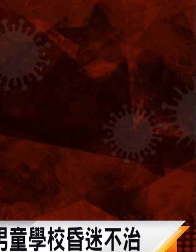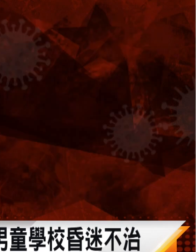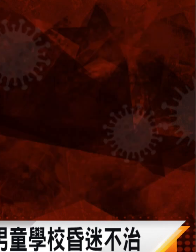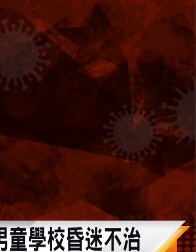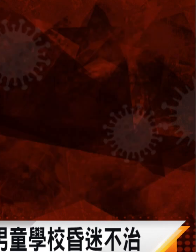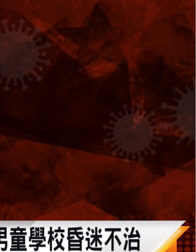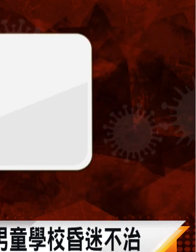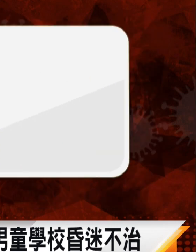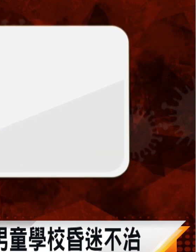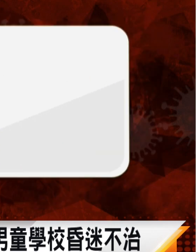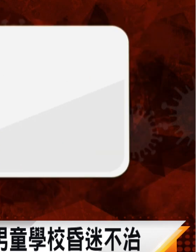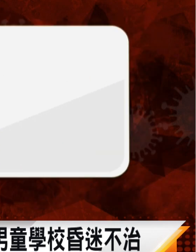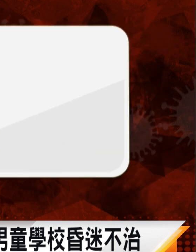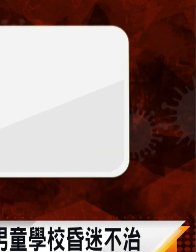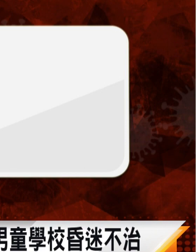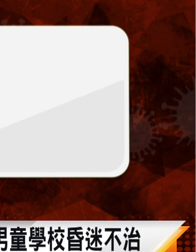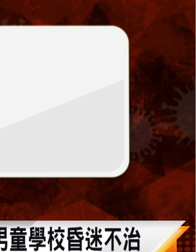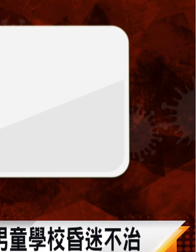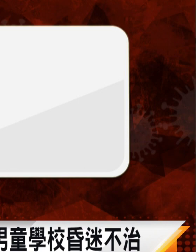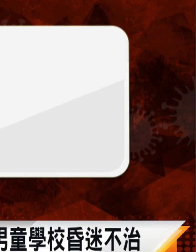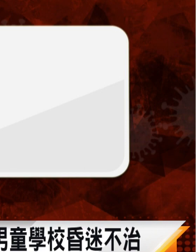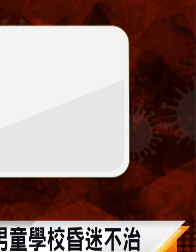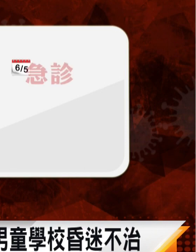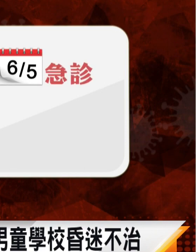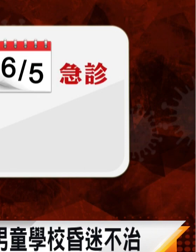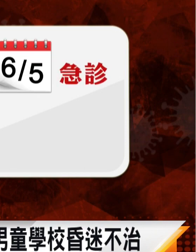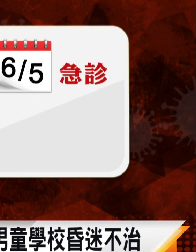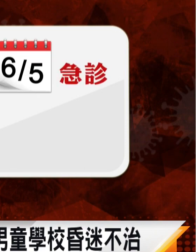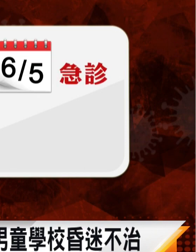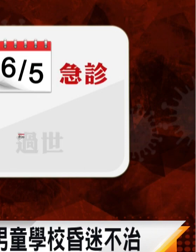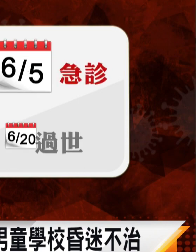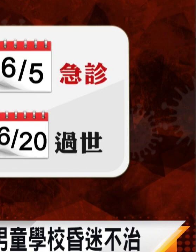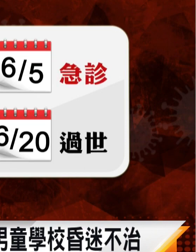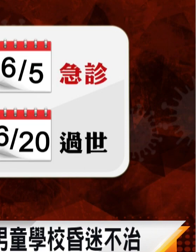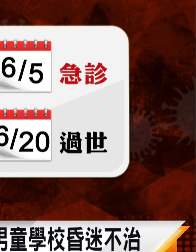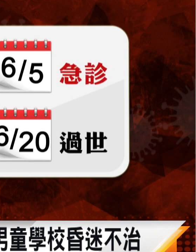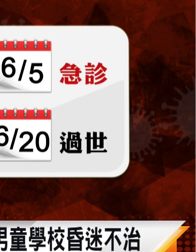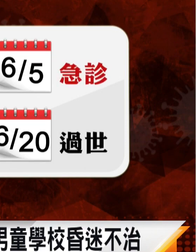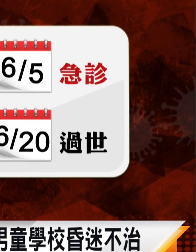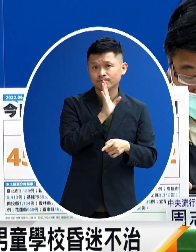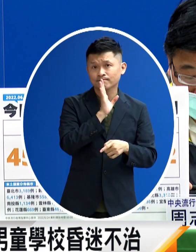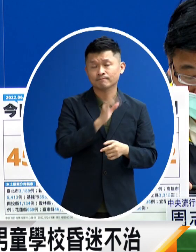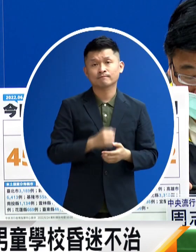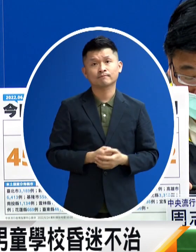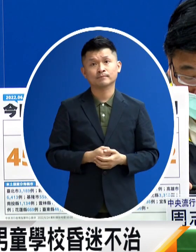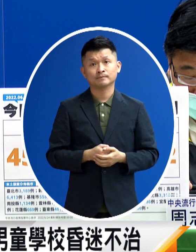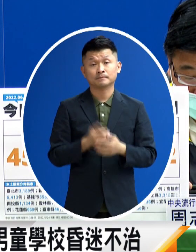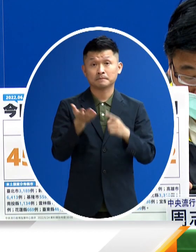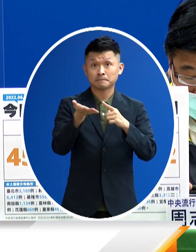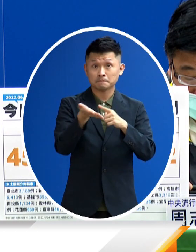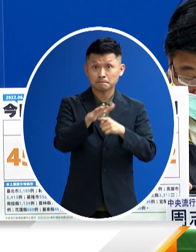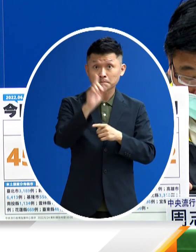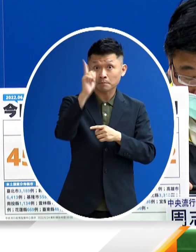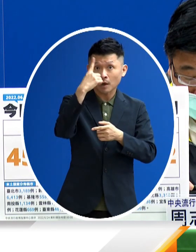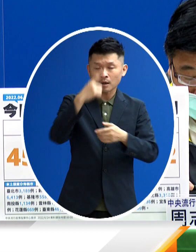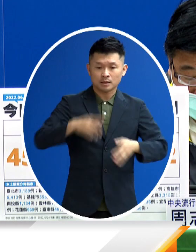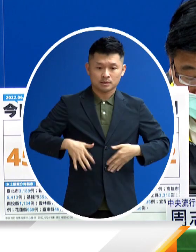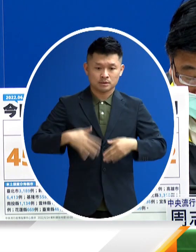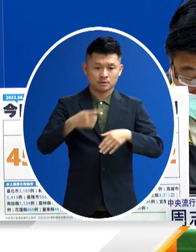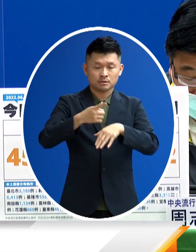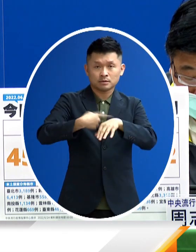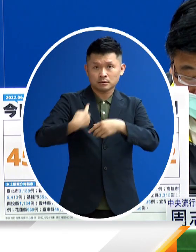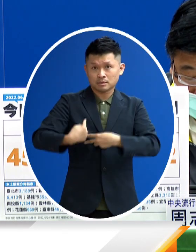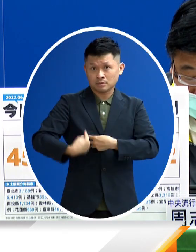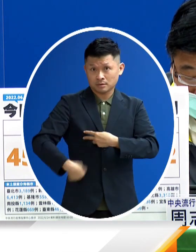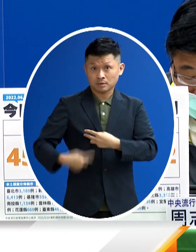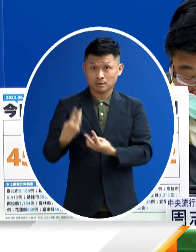岁男性5月初出现四肢无力后，病况一路加剧，6月20号人不幸过世。 诊断是急性肝炎，也